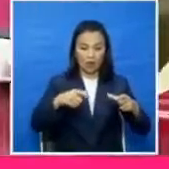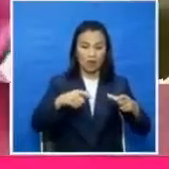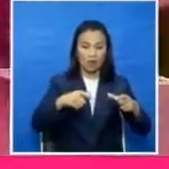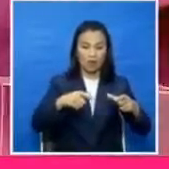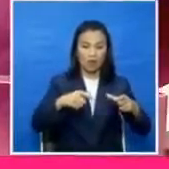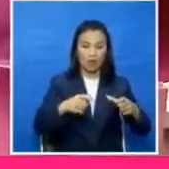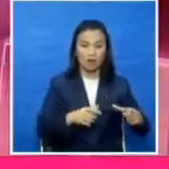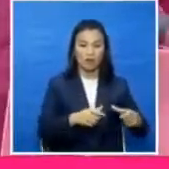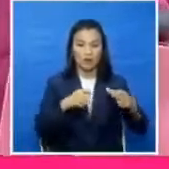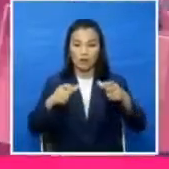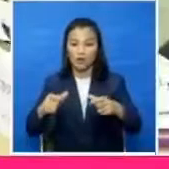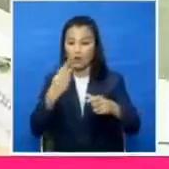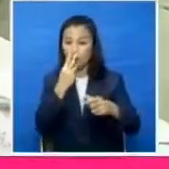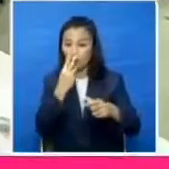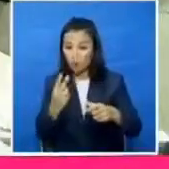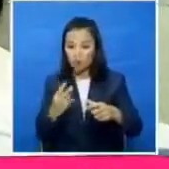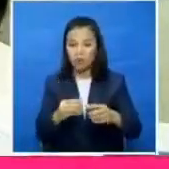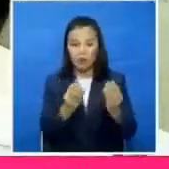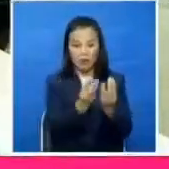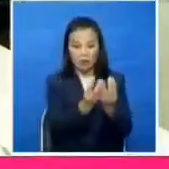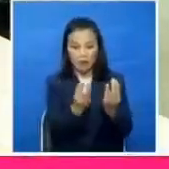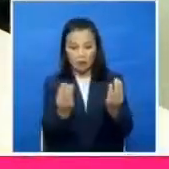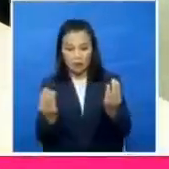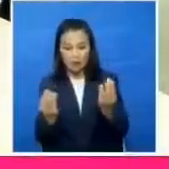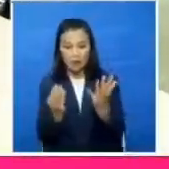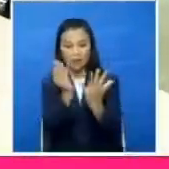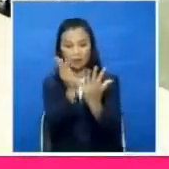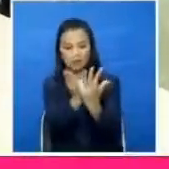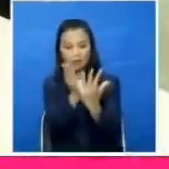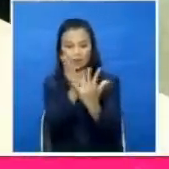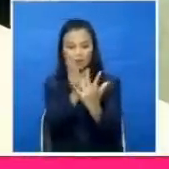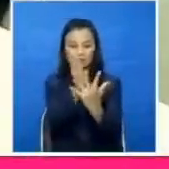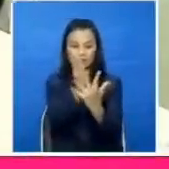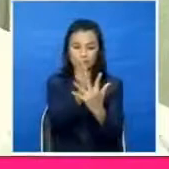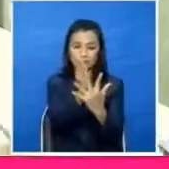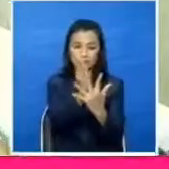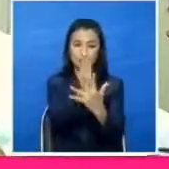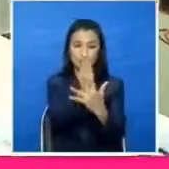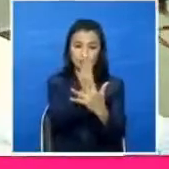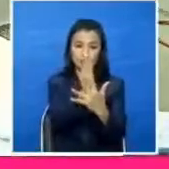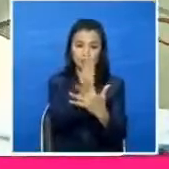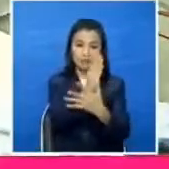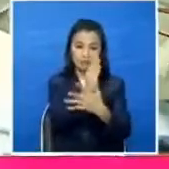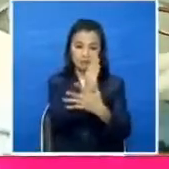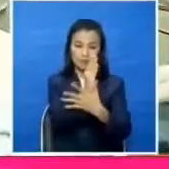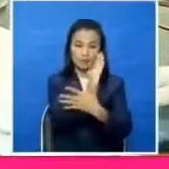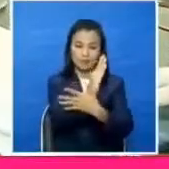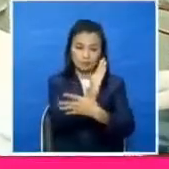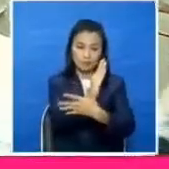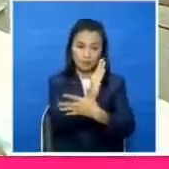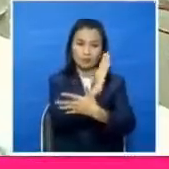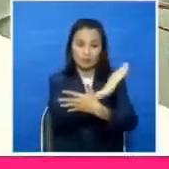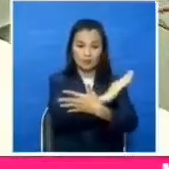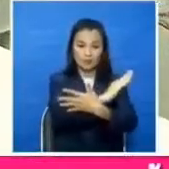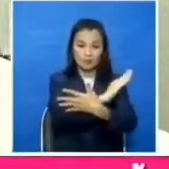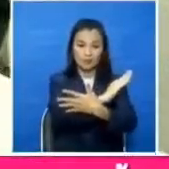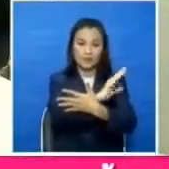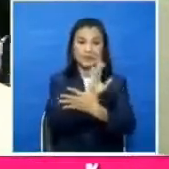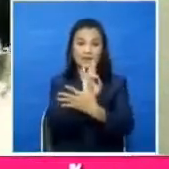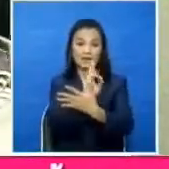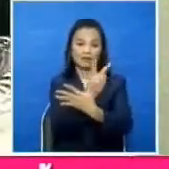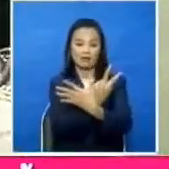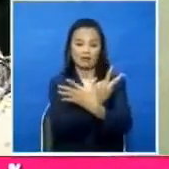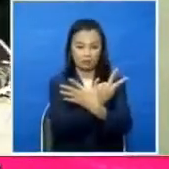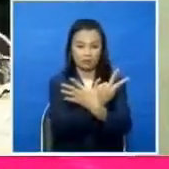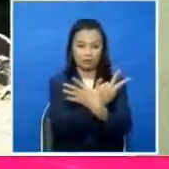แสดงหลักตั้งแต่หลักหน่วยหลักสิบหลักร้อยหลักพันหลักหมื่นหลักแสนและหลักล้